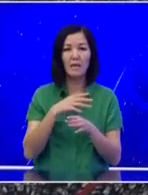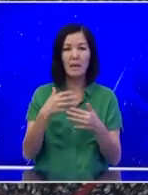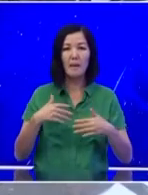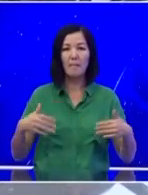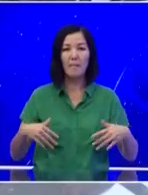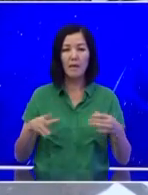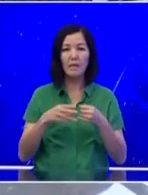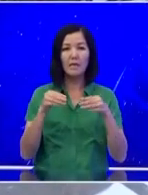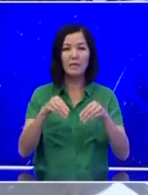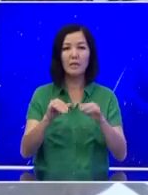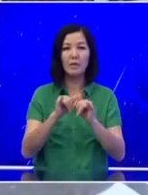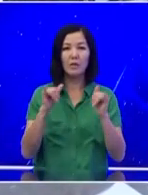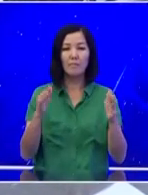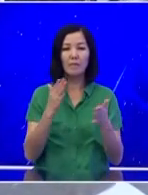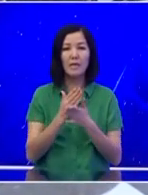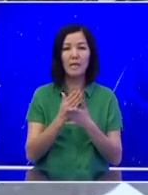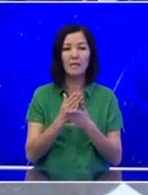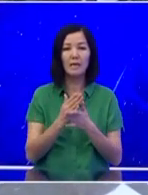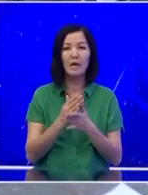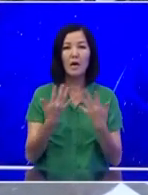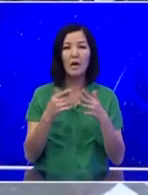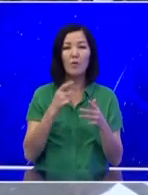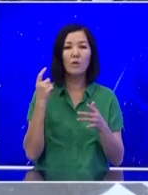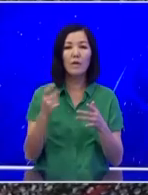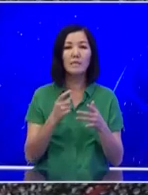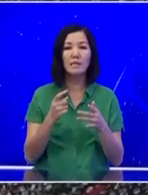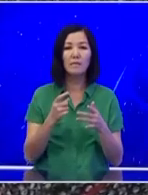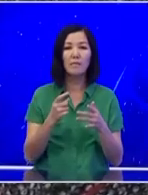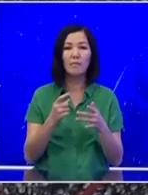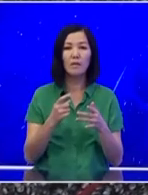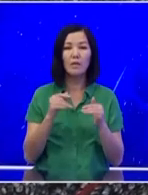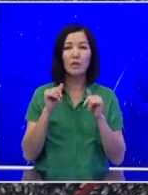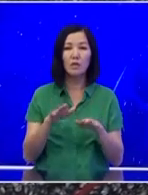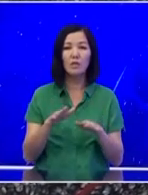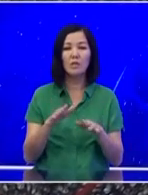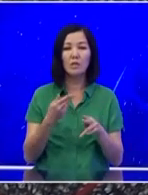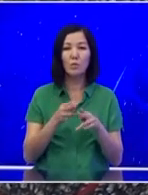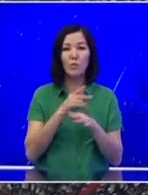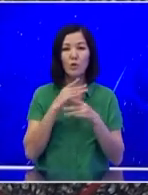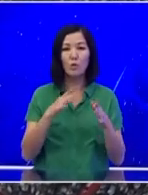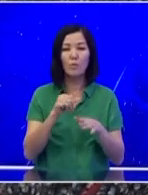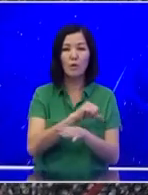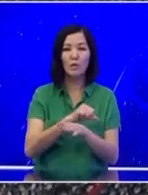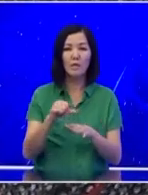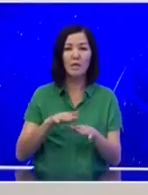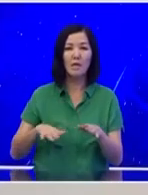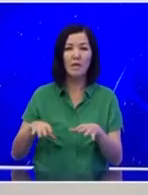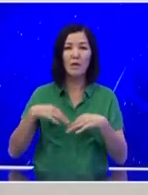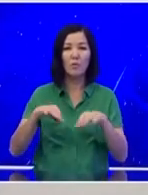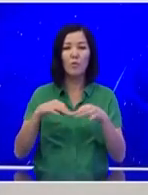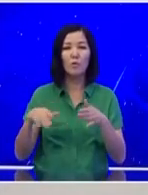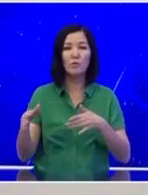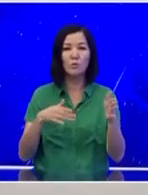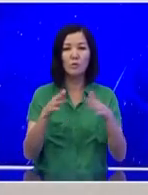егін шаруашылығы өркендеп келеді. Сәйкесінше ауыл шаруашылығымен айналысуға бел буғандар көп. Әрі шекаралы аймақта көлік логистикасы да